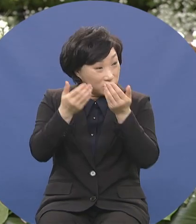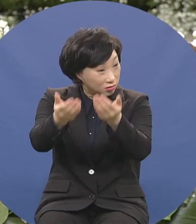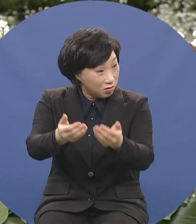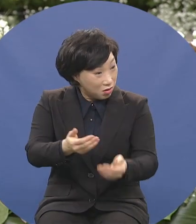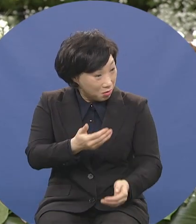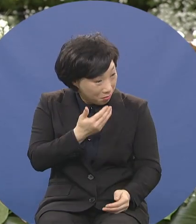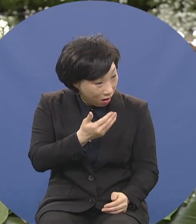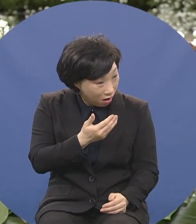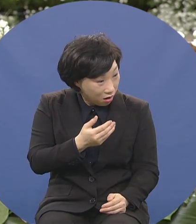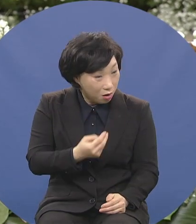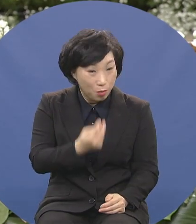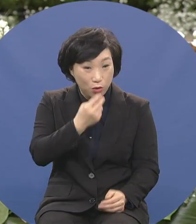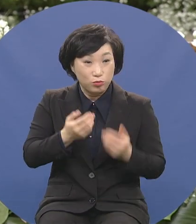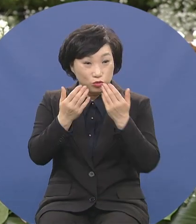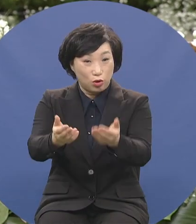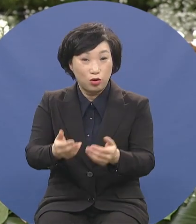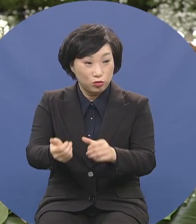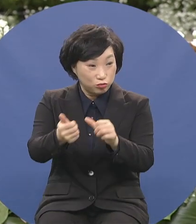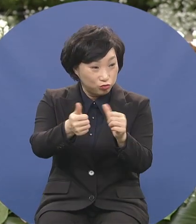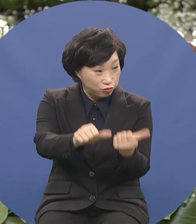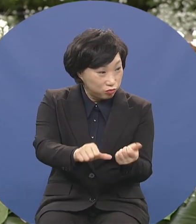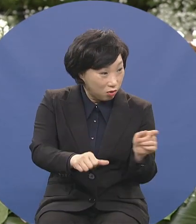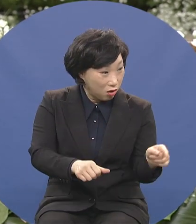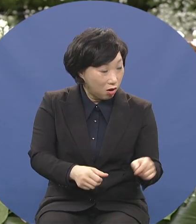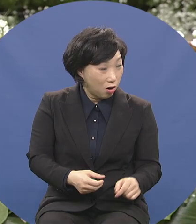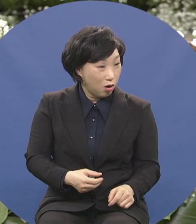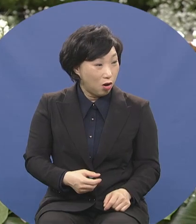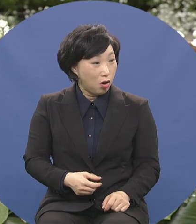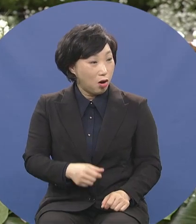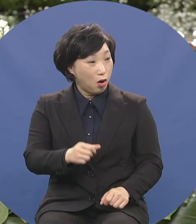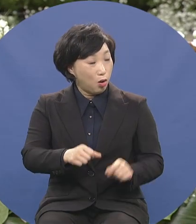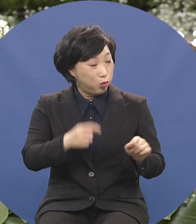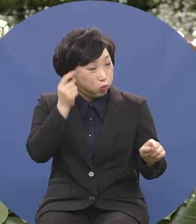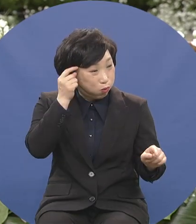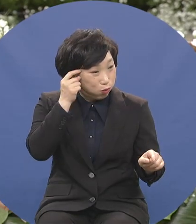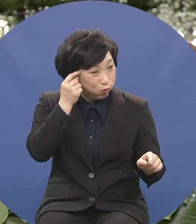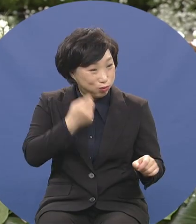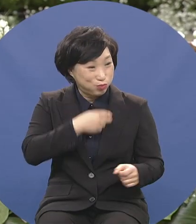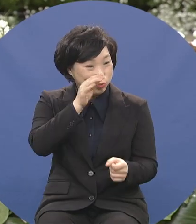아니 목숨을 내놓고 죽어가면서 저 짓을 해?